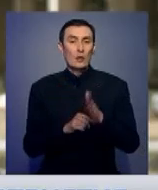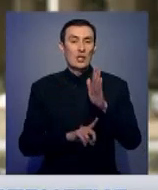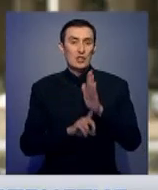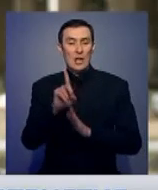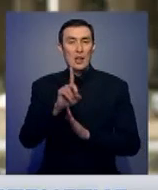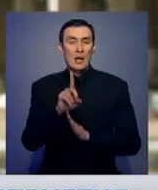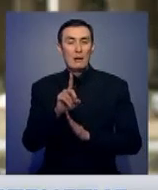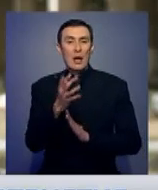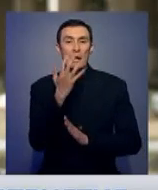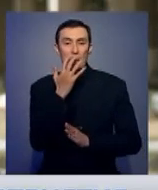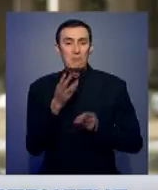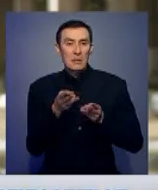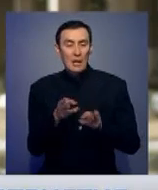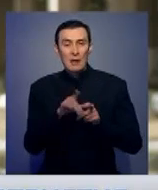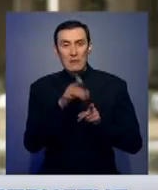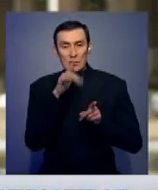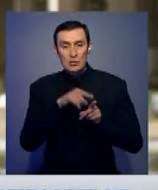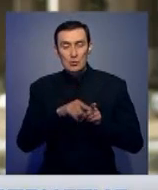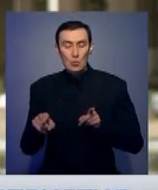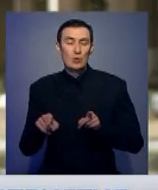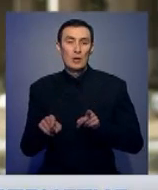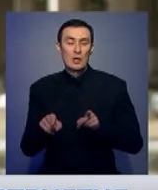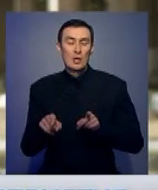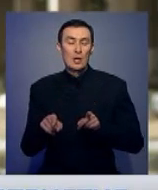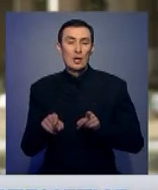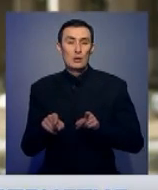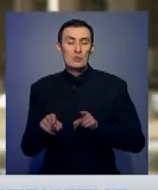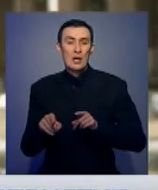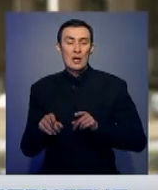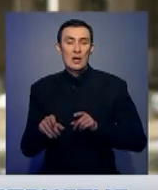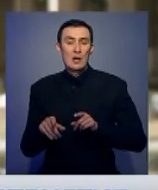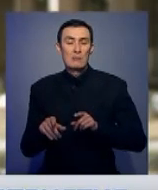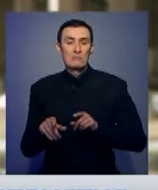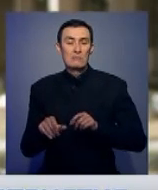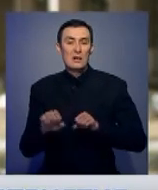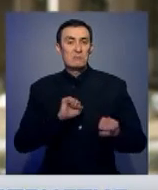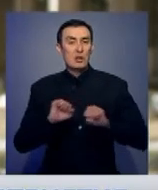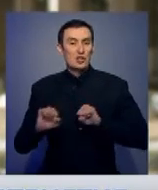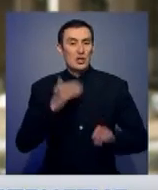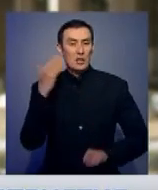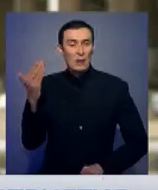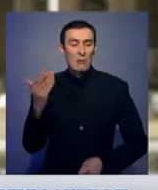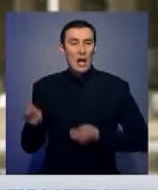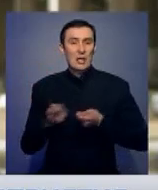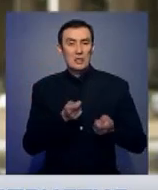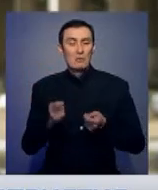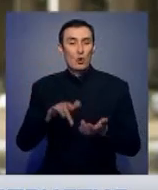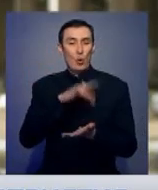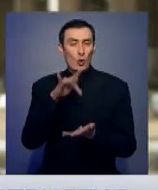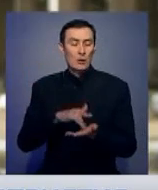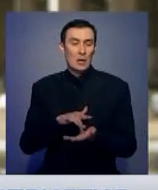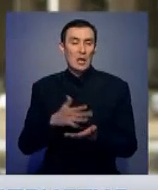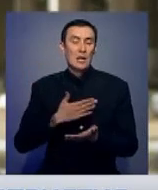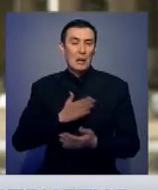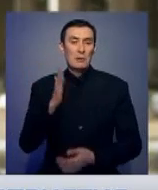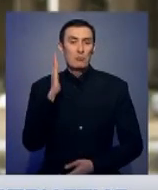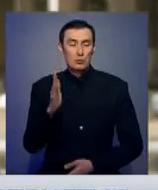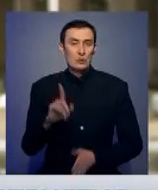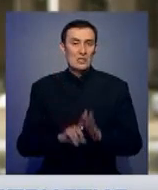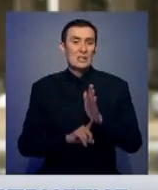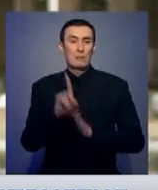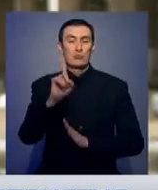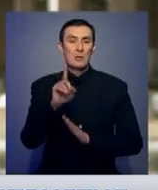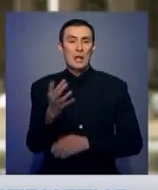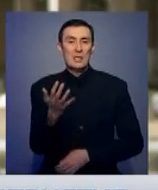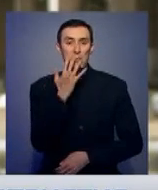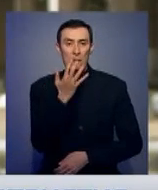сезона. И распоряжение акима, городского акимата, нами будет произведена подача